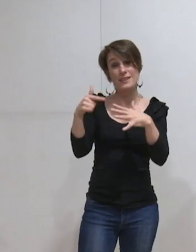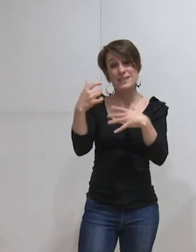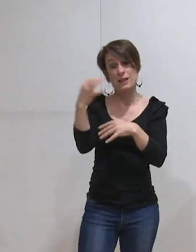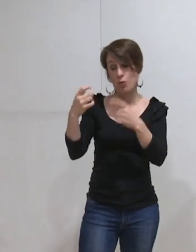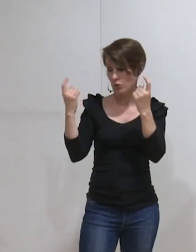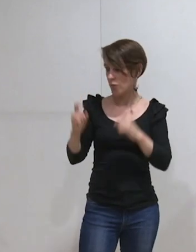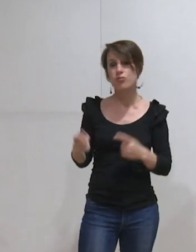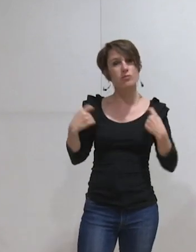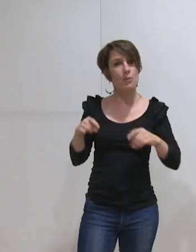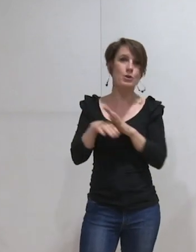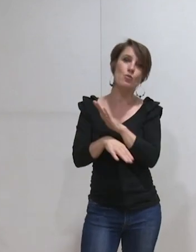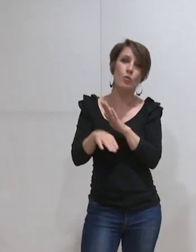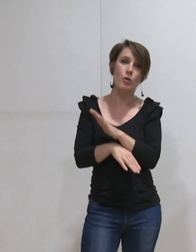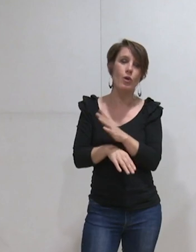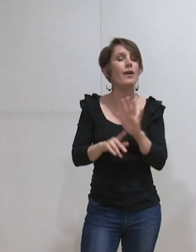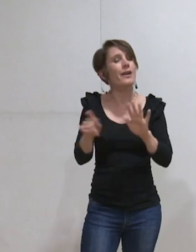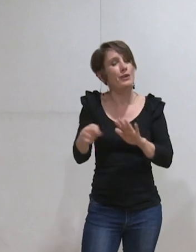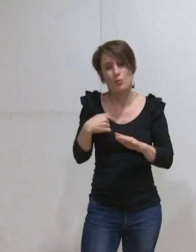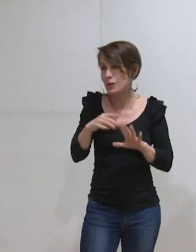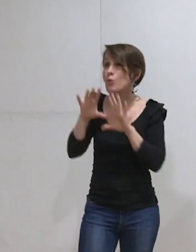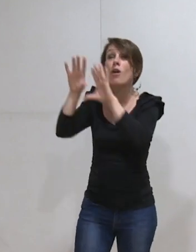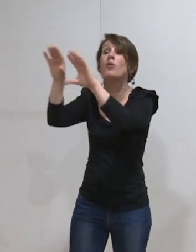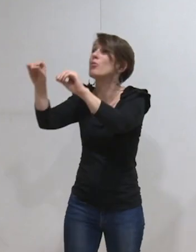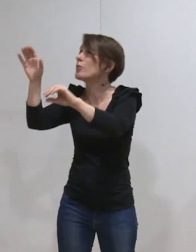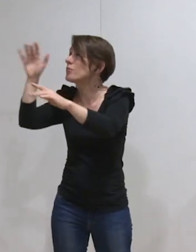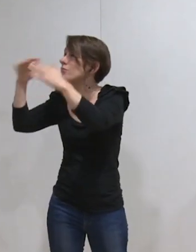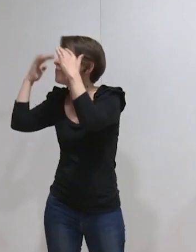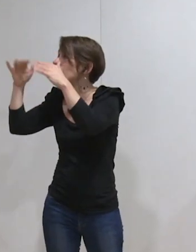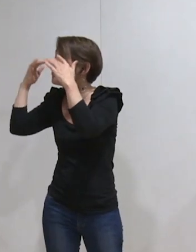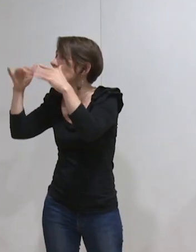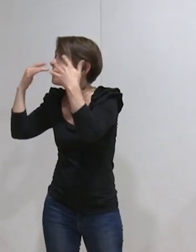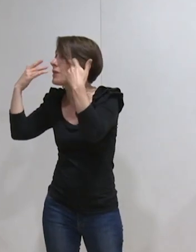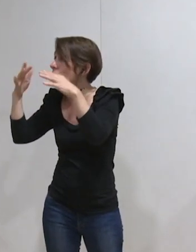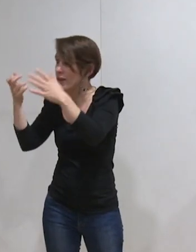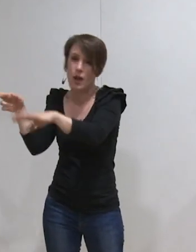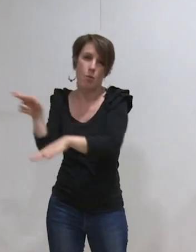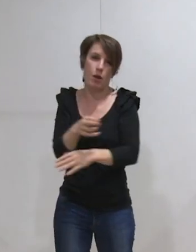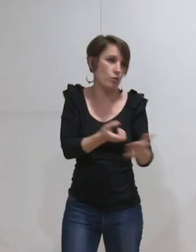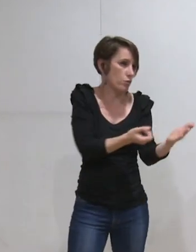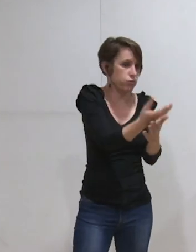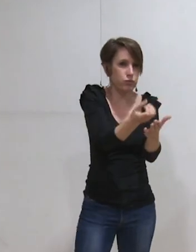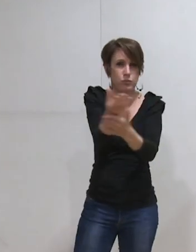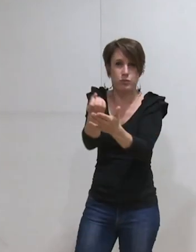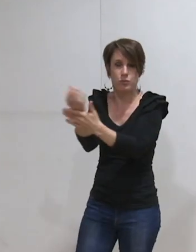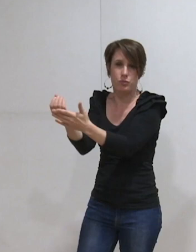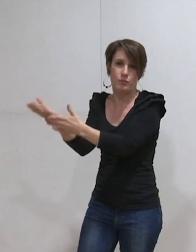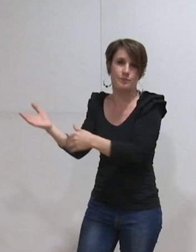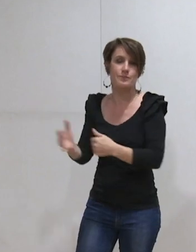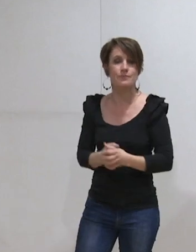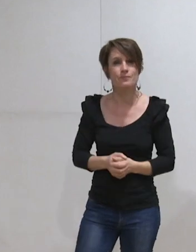reviendrons et vous aurez beaucoup de restitutions de cette délégation portée par CCFD TER